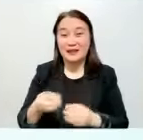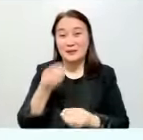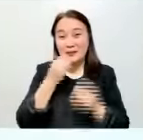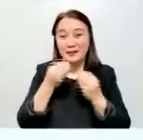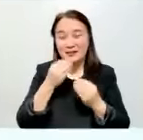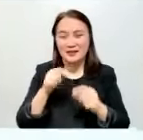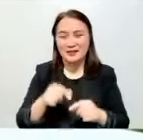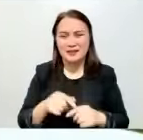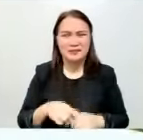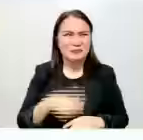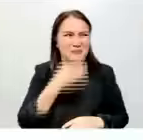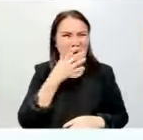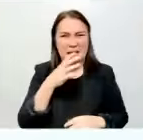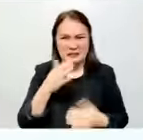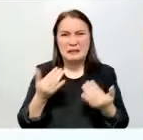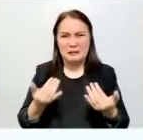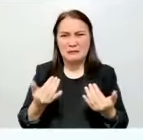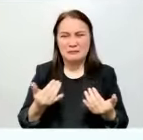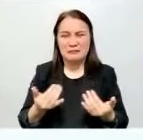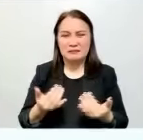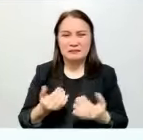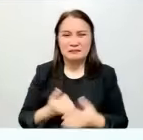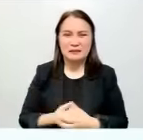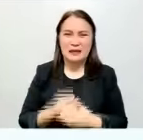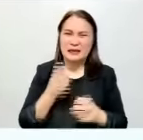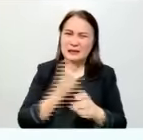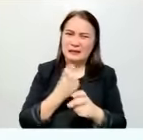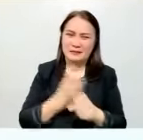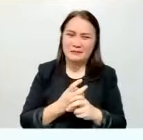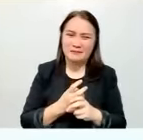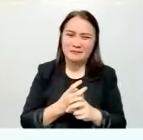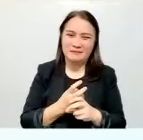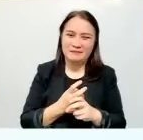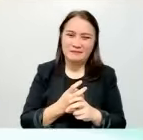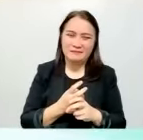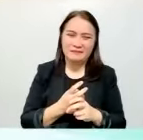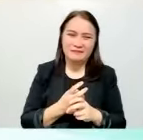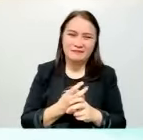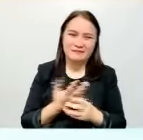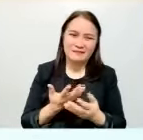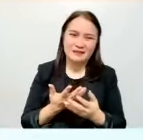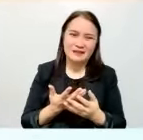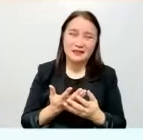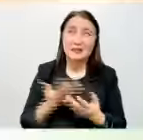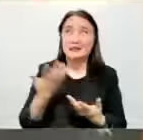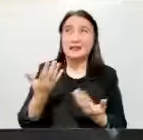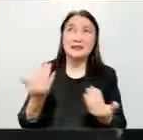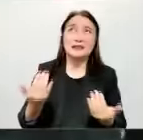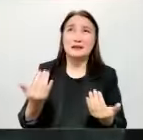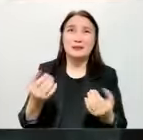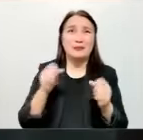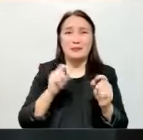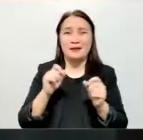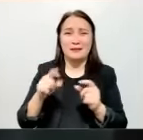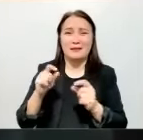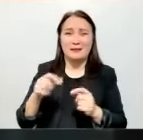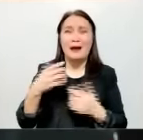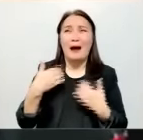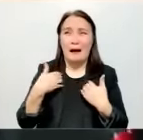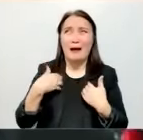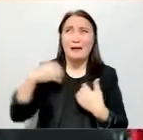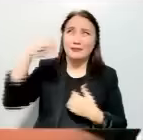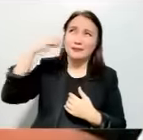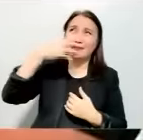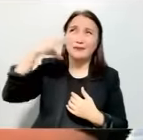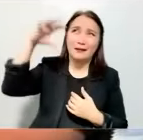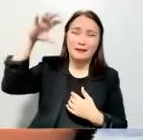Mainit. So, pero mahirap talaga. Kasi siyempre, exposed kami sa araw. Paliwanag ng